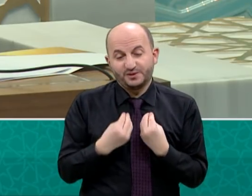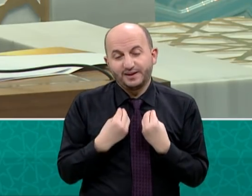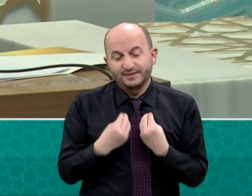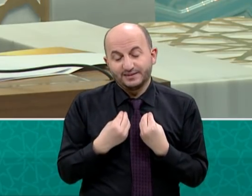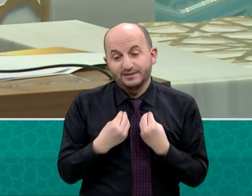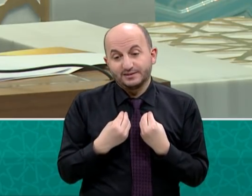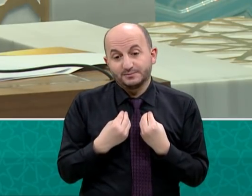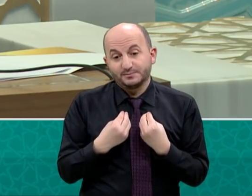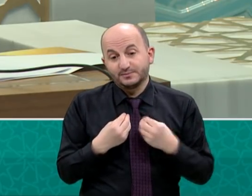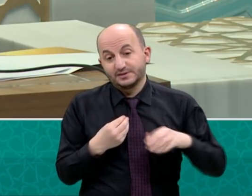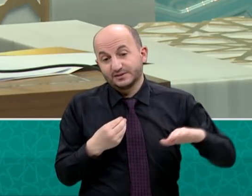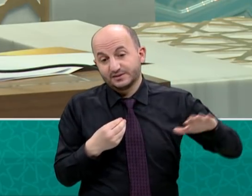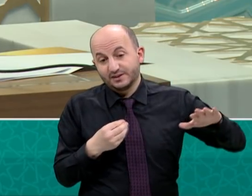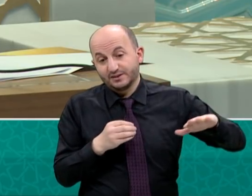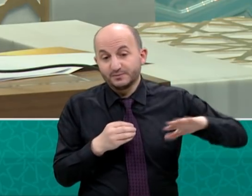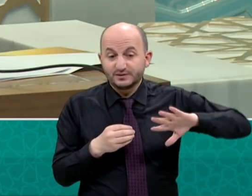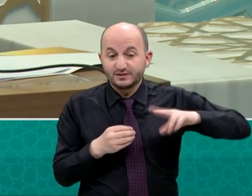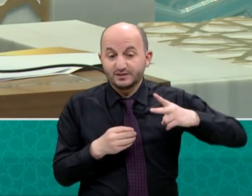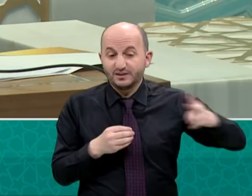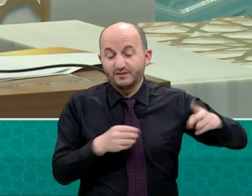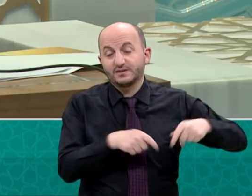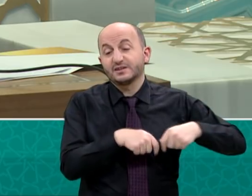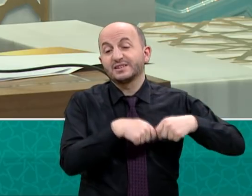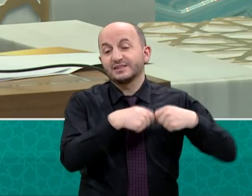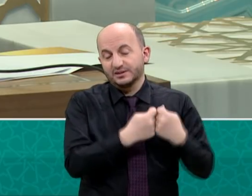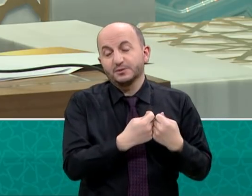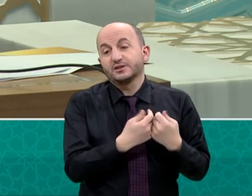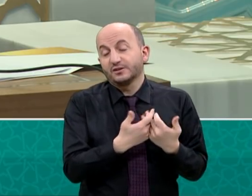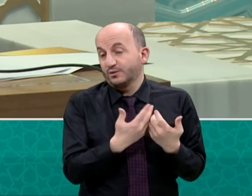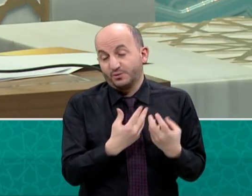kanadını kopartmış veyahut da kırmış oluruz.